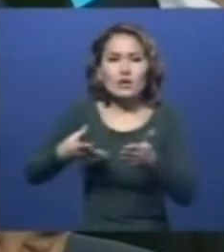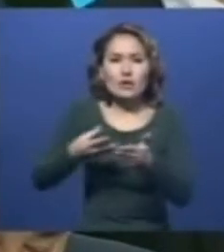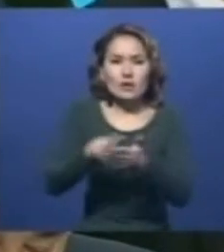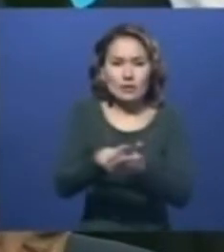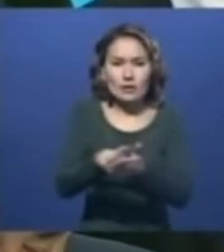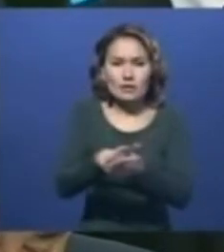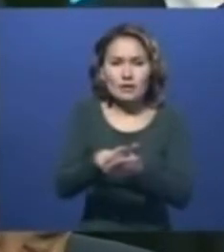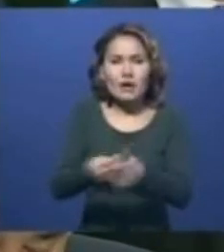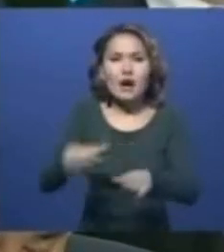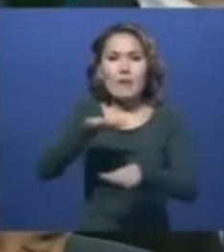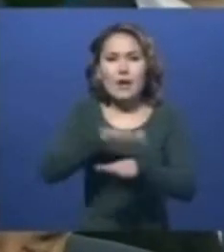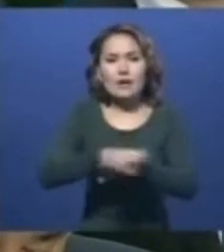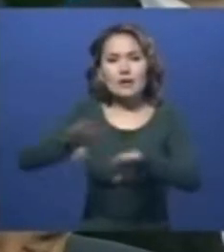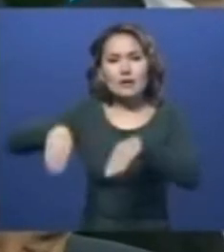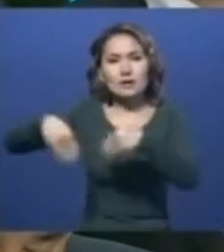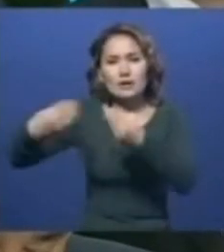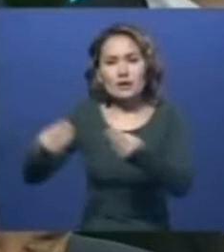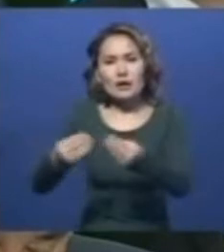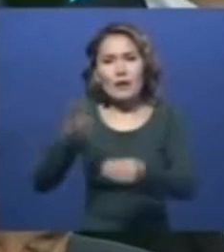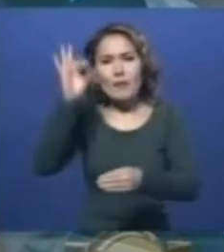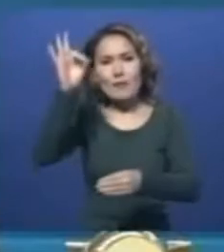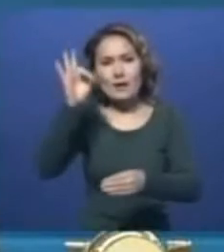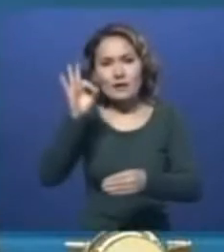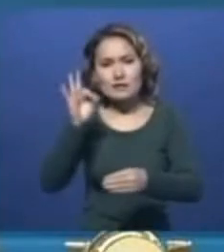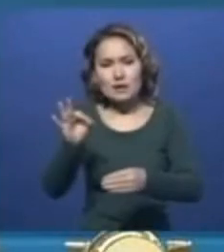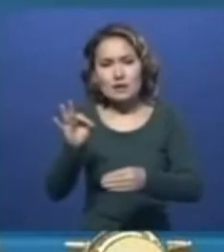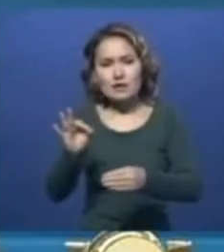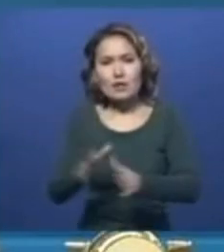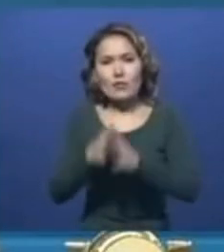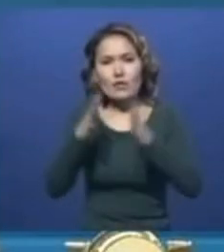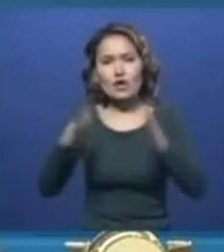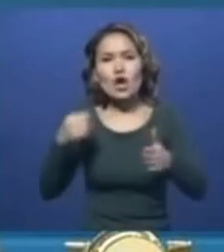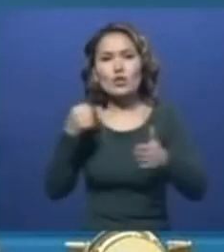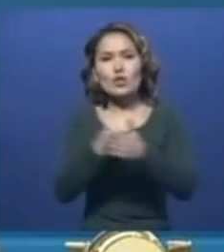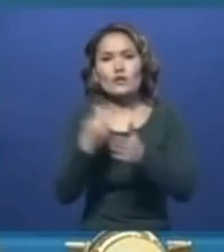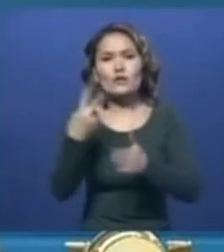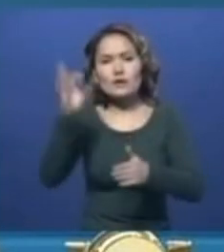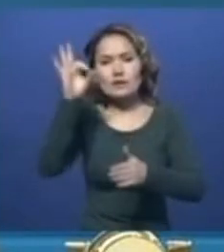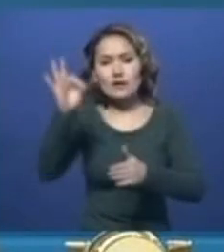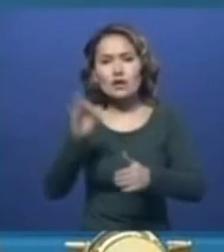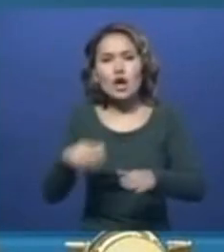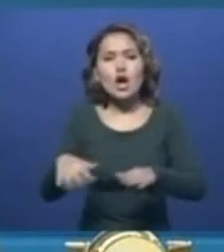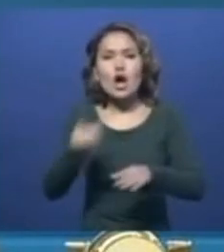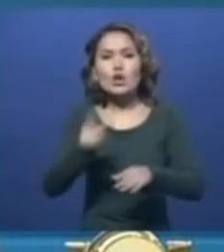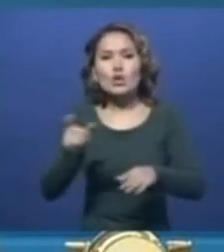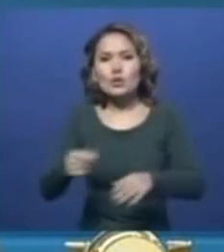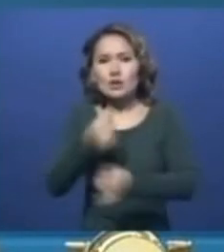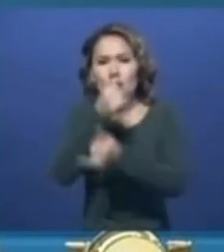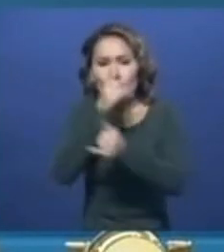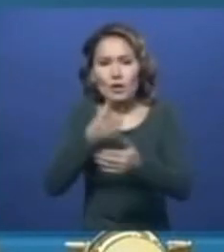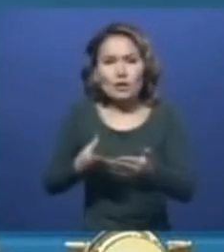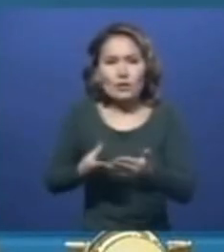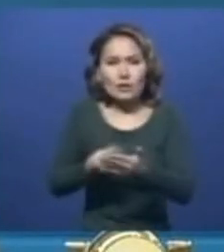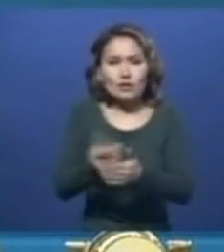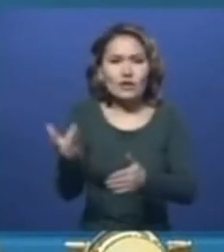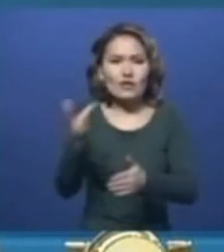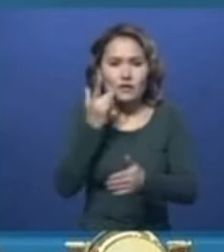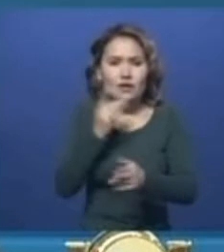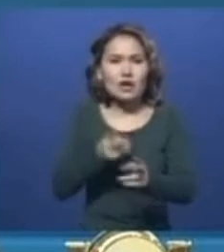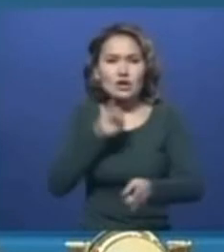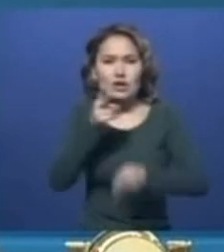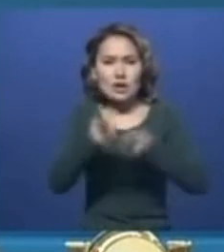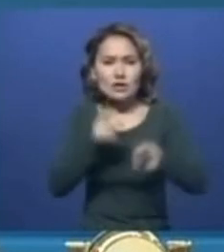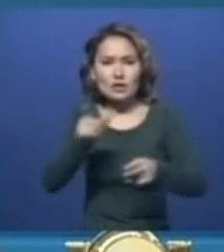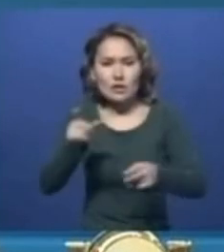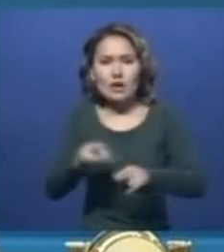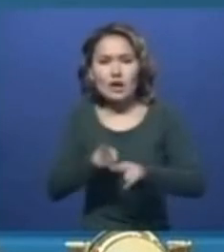потом банки дают кабальные проценты до 20%. Люди не могут выплачивать и все время имеем проблему.